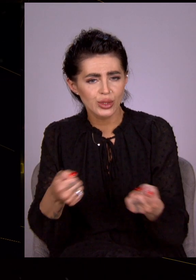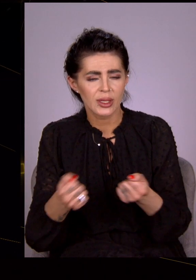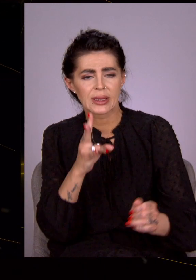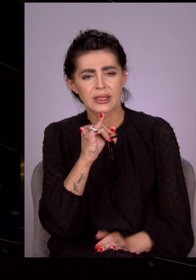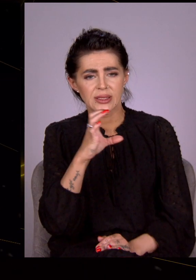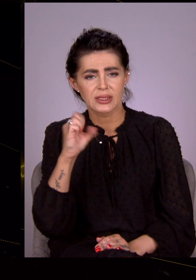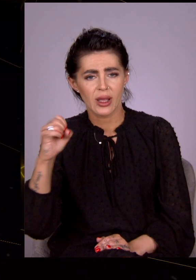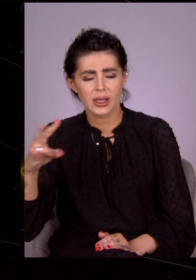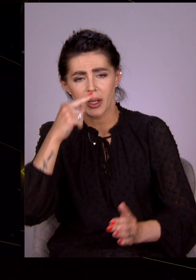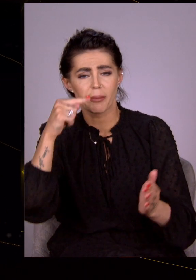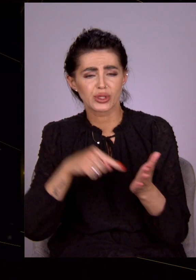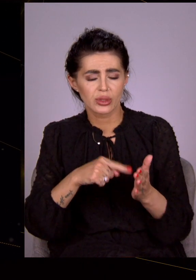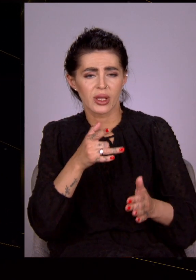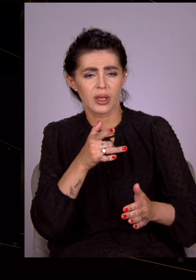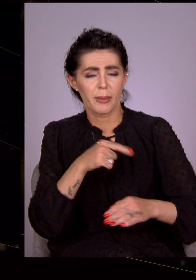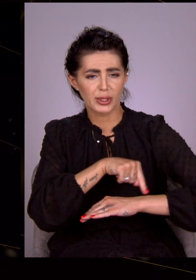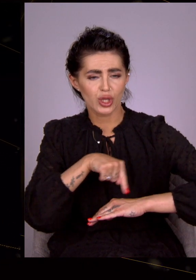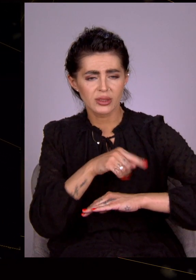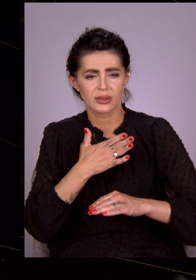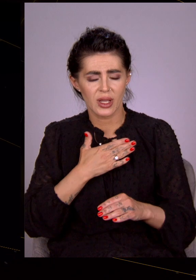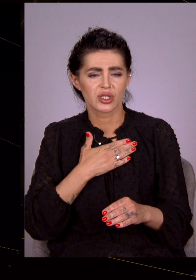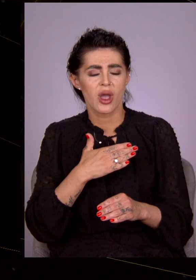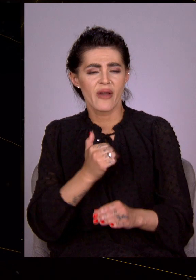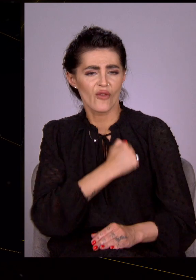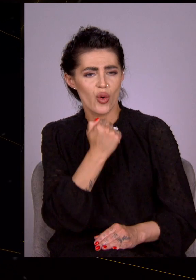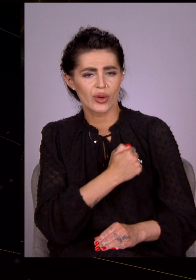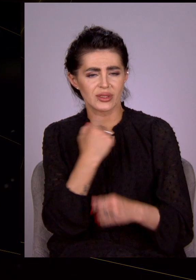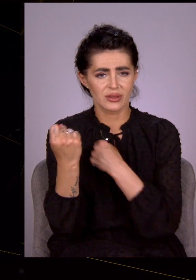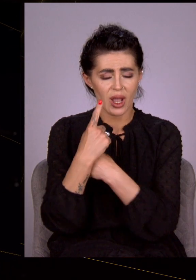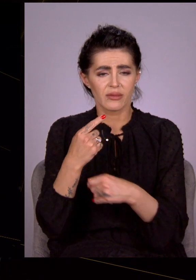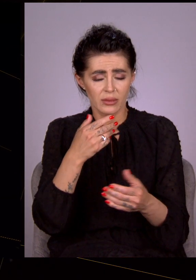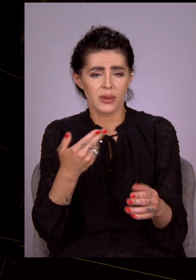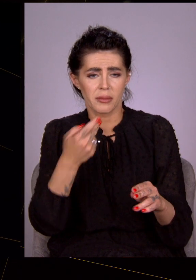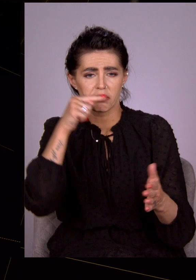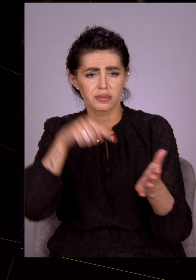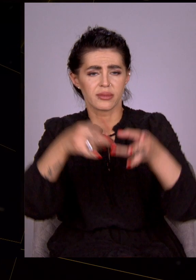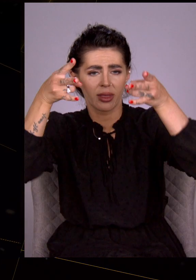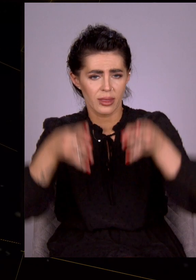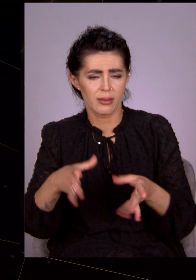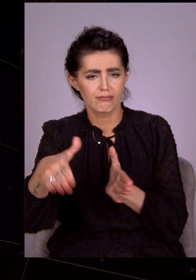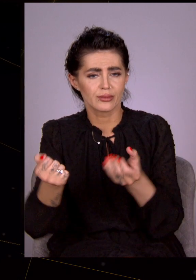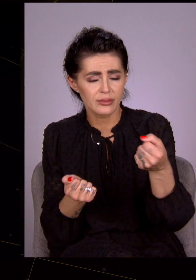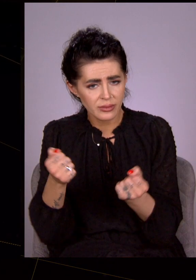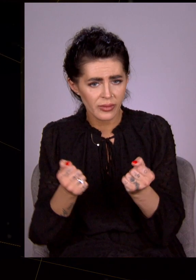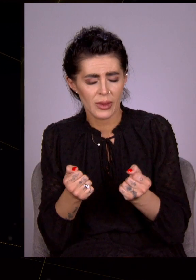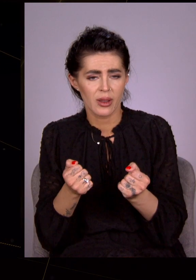пікапом, під час виконання нашого бойового завдання. А ми просто відійшли, бо ми могли бути в тій